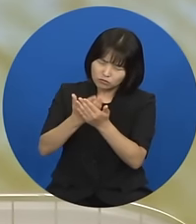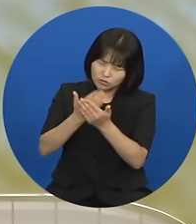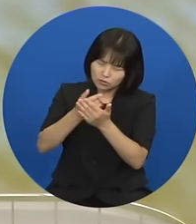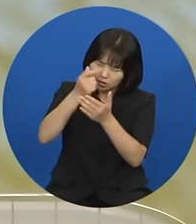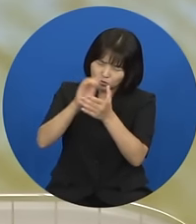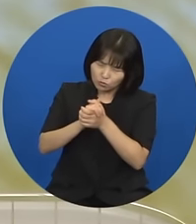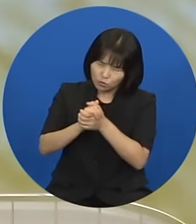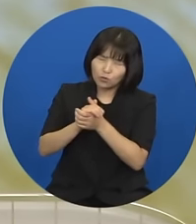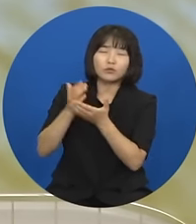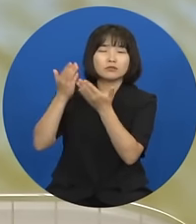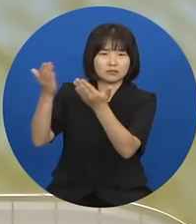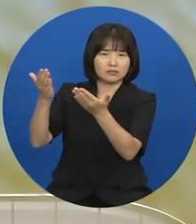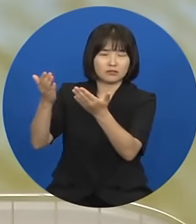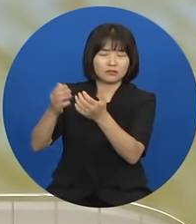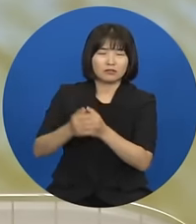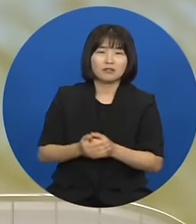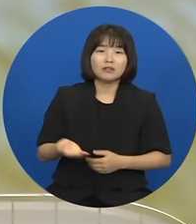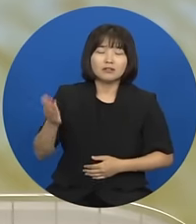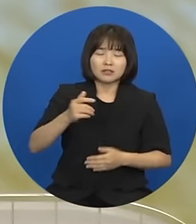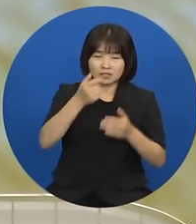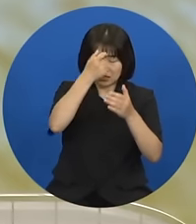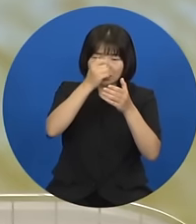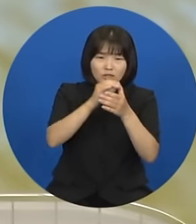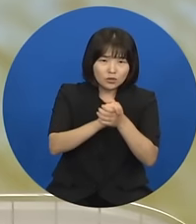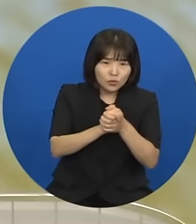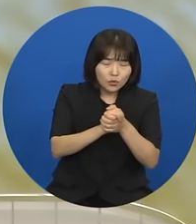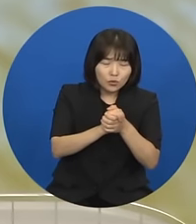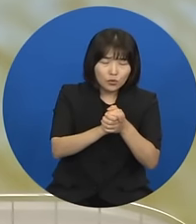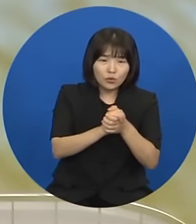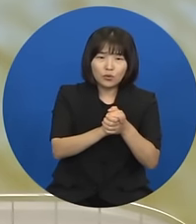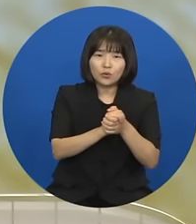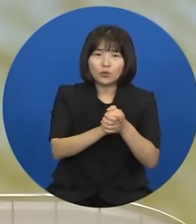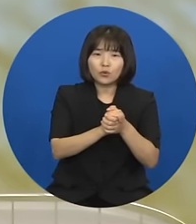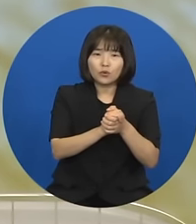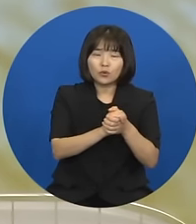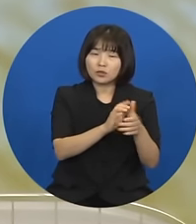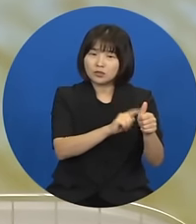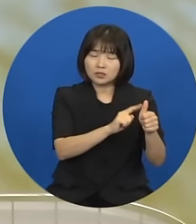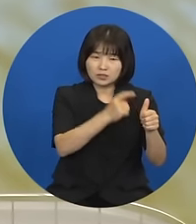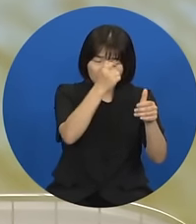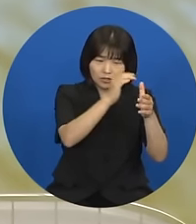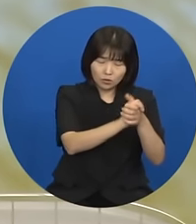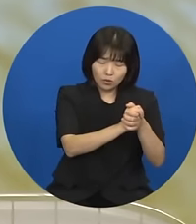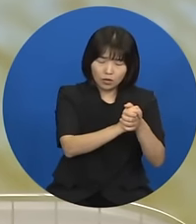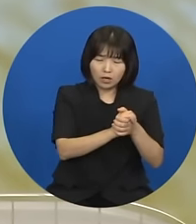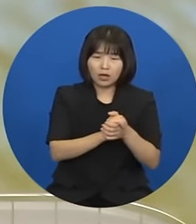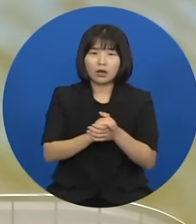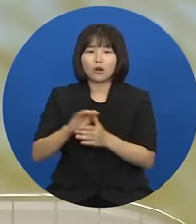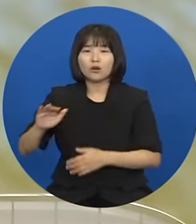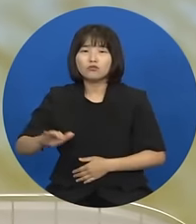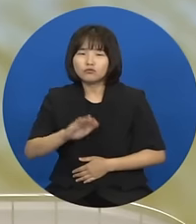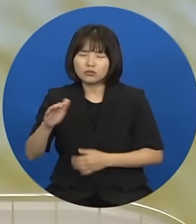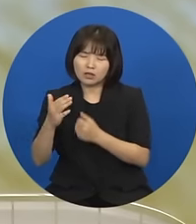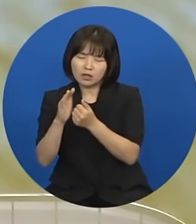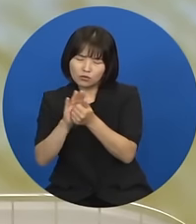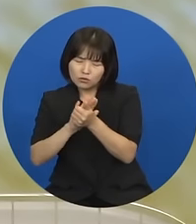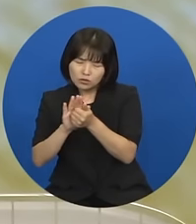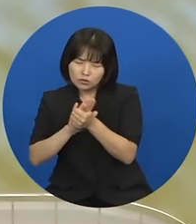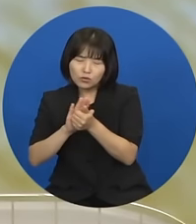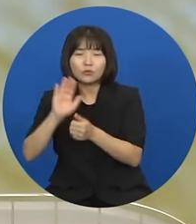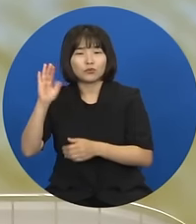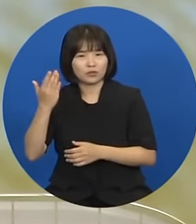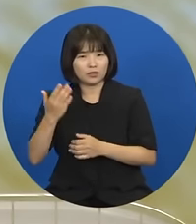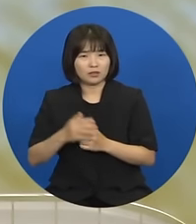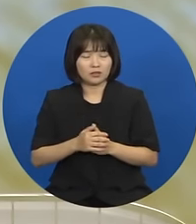있습니다. 그런데 그의 기도가 오늘을 사는 우리에게 얼마나 큰 위로와 은혜가 되는지 모릅니다.